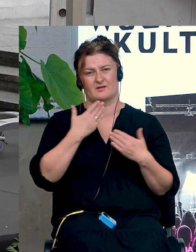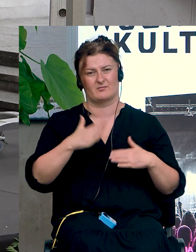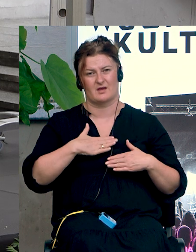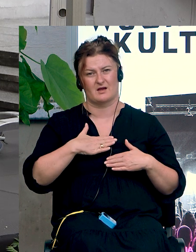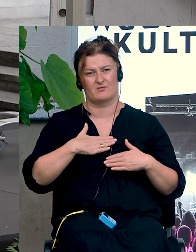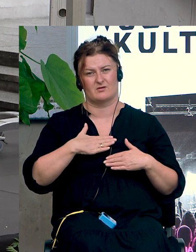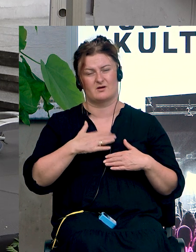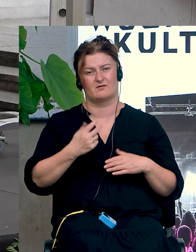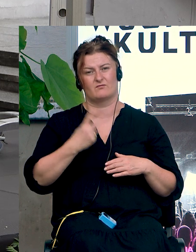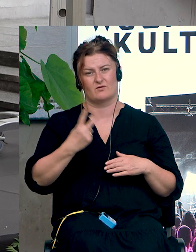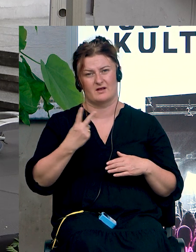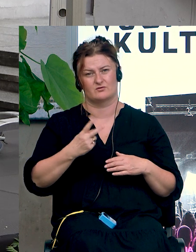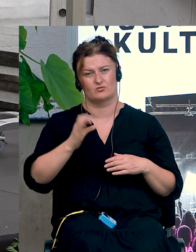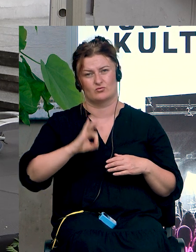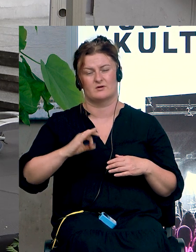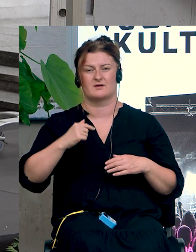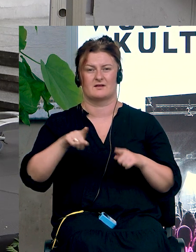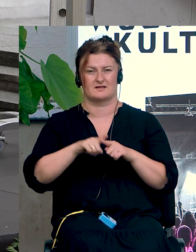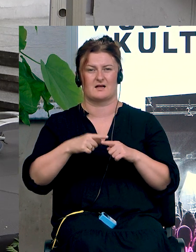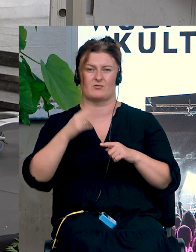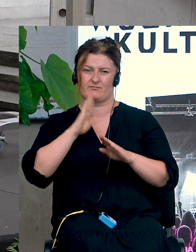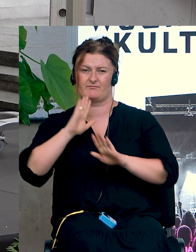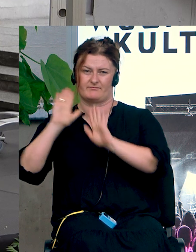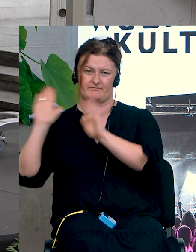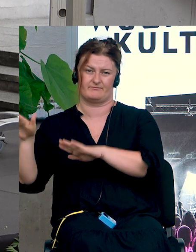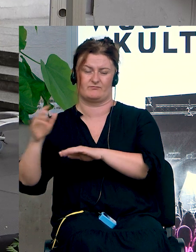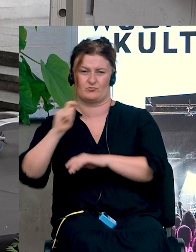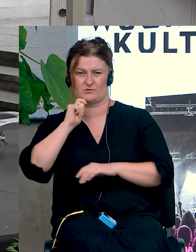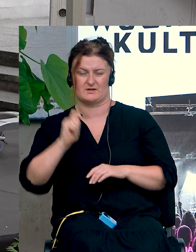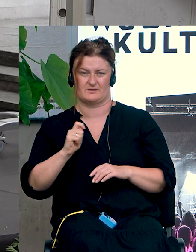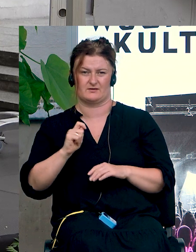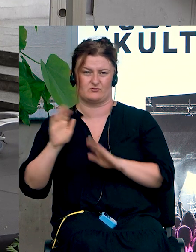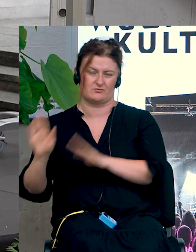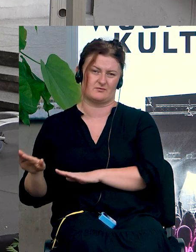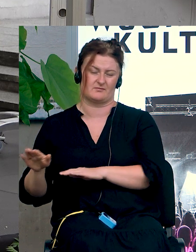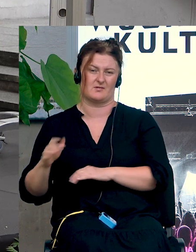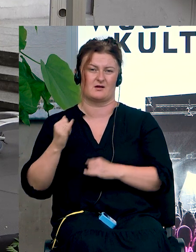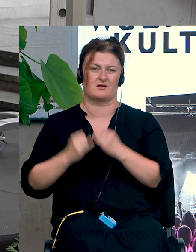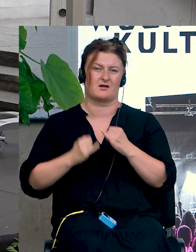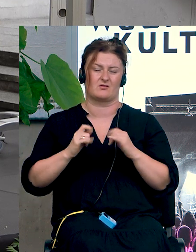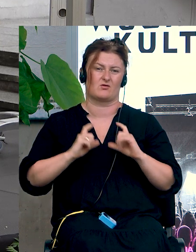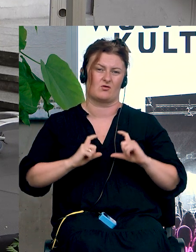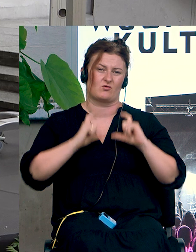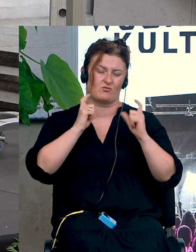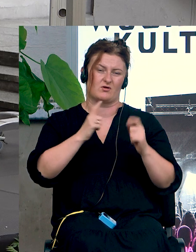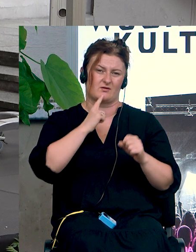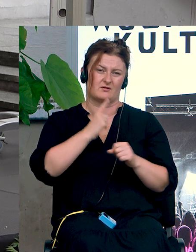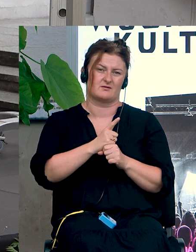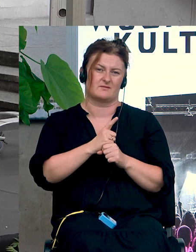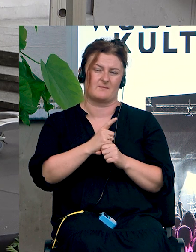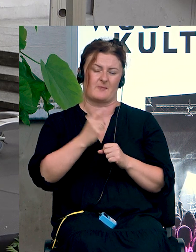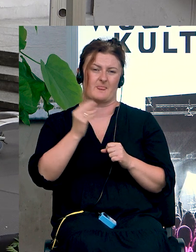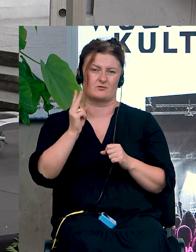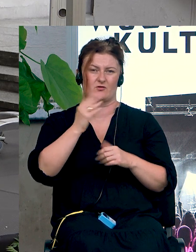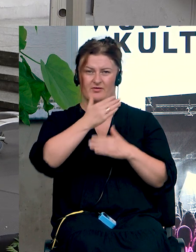би то саме. Я дуже, коли він оголосив про це, хто не знає, Сергій Жадан – це один з